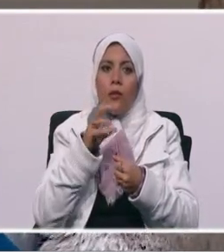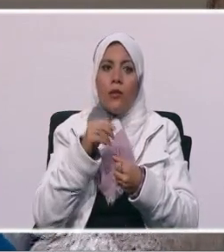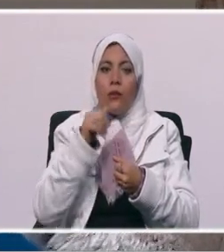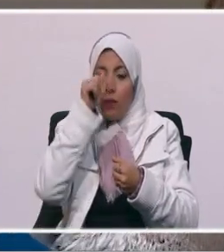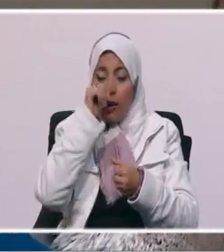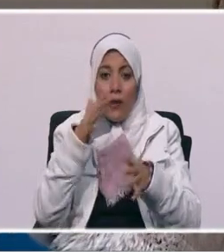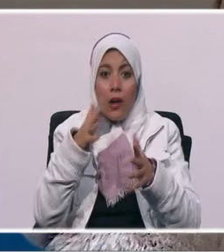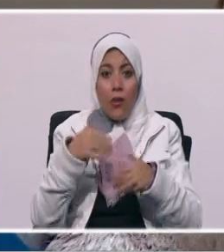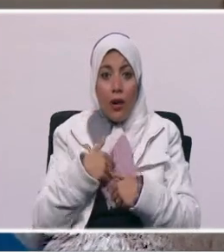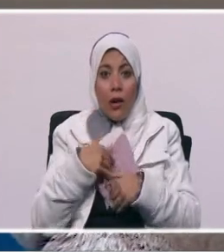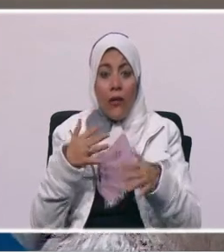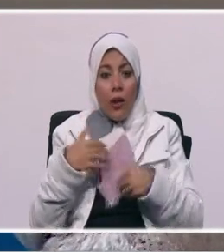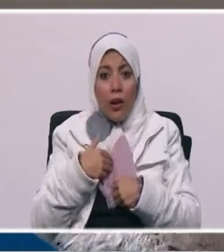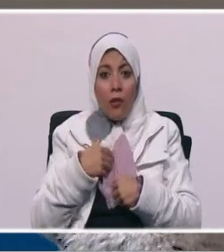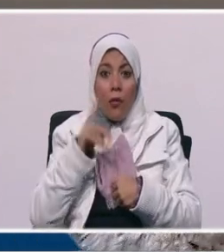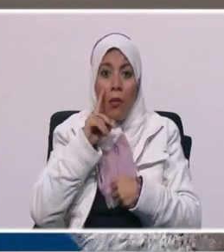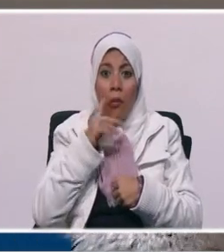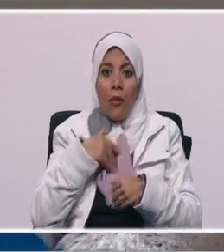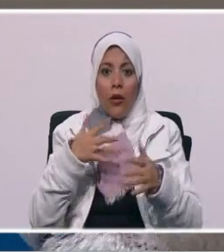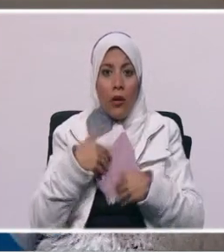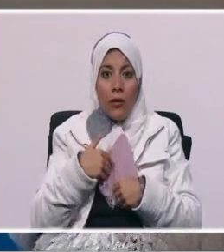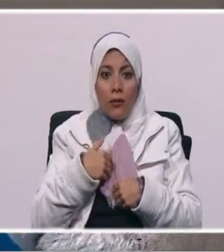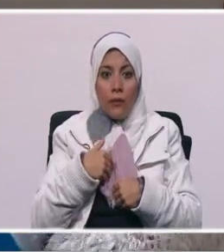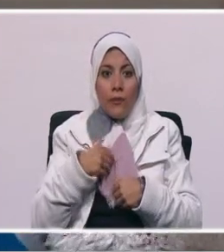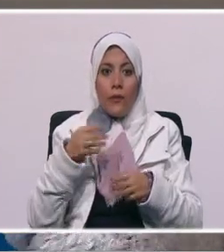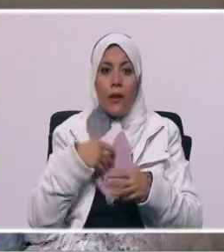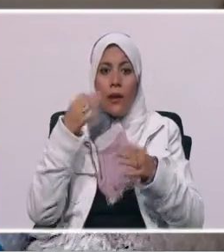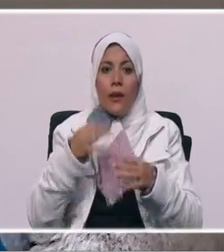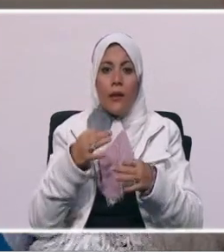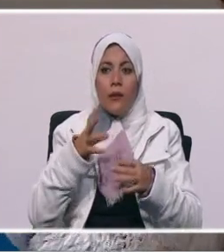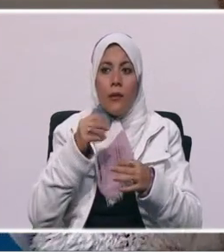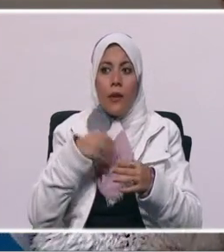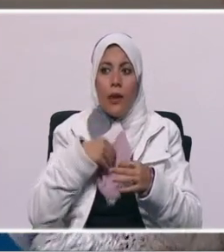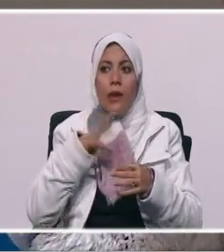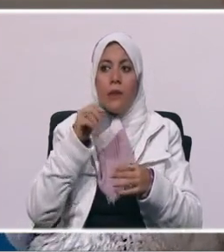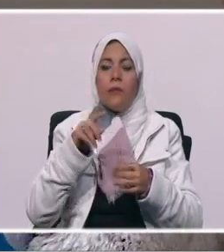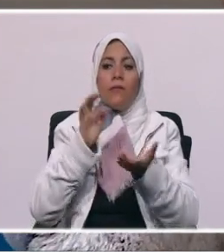وقلقانه عليا وهي مش عارفه تصلي. فكان الموضوع يعني لا انا بص بقرا حساب كل حاجه،